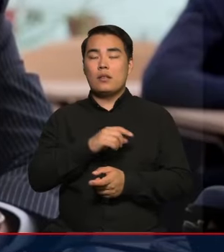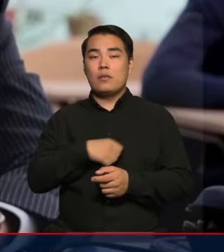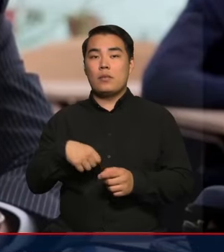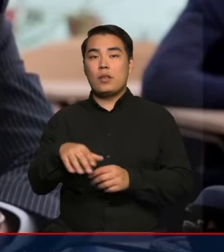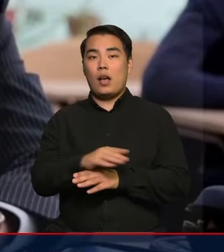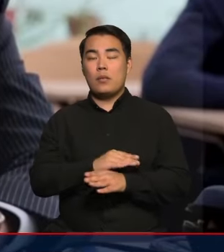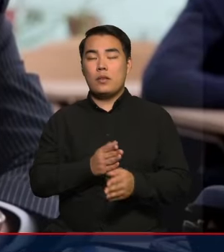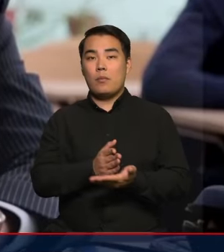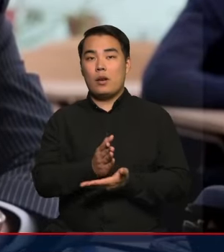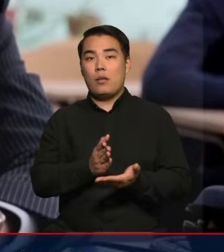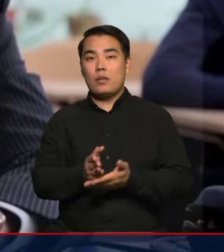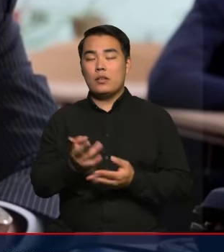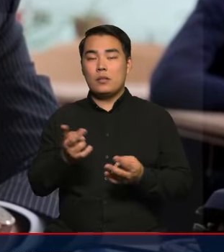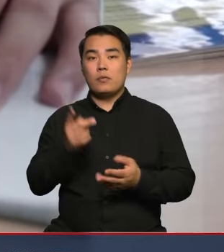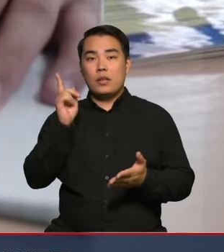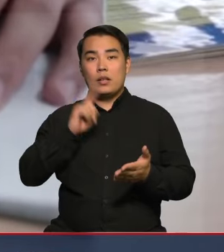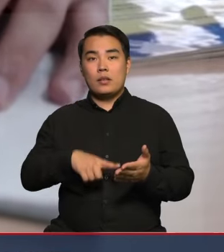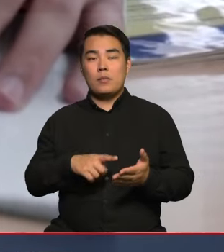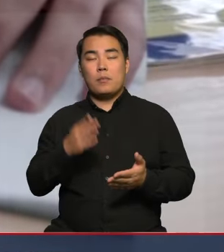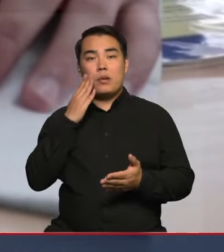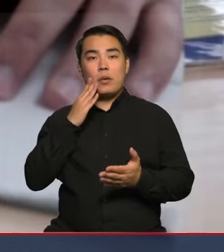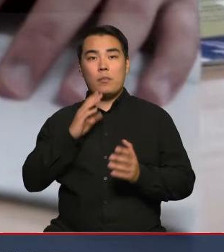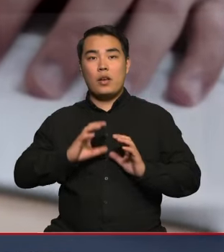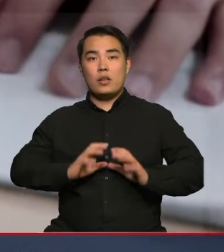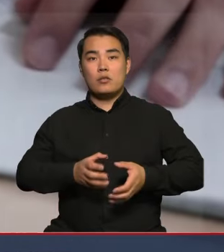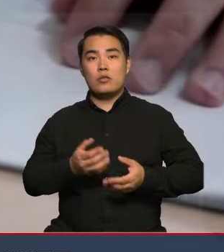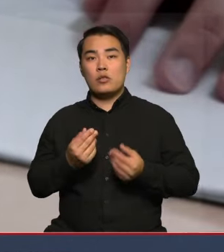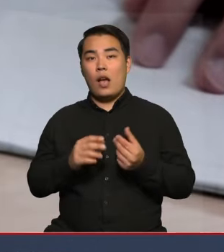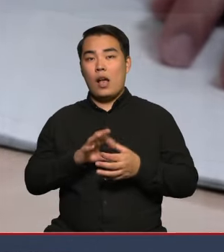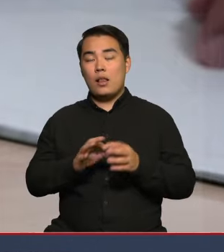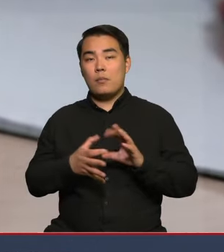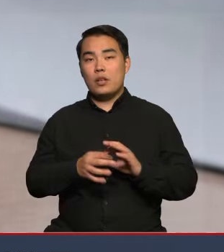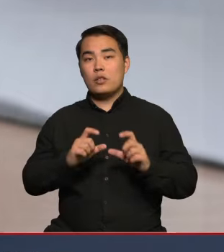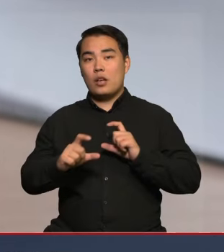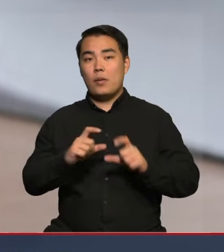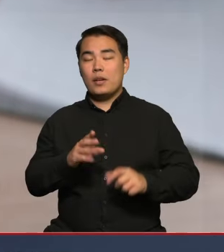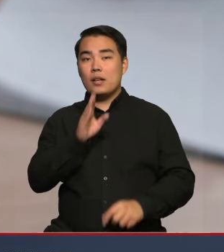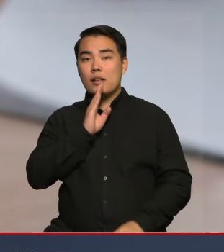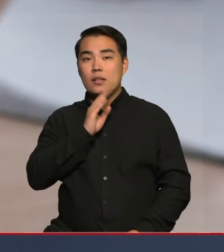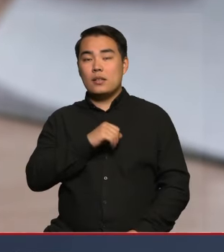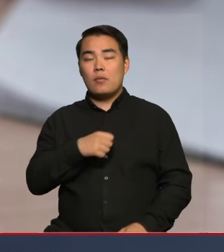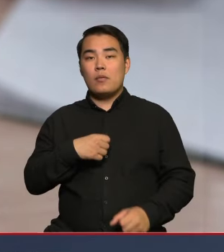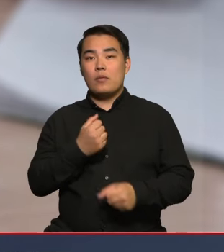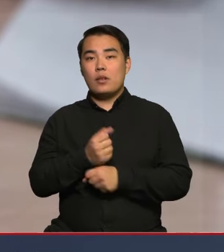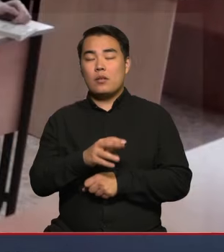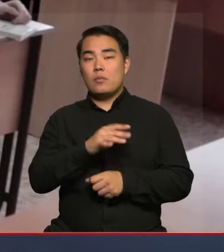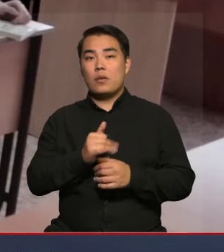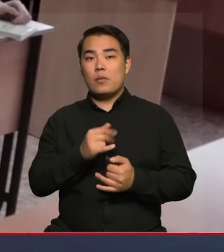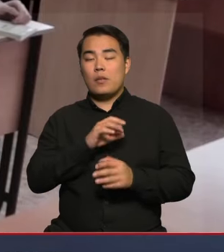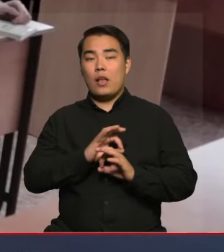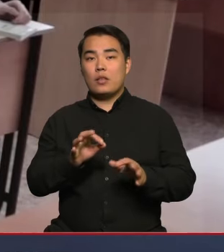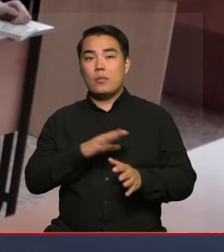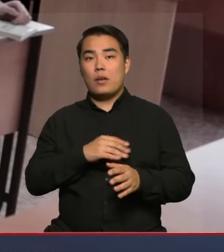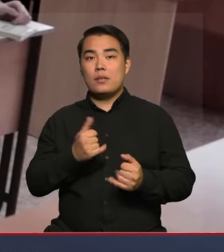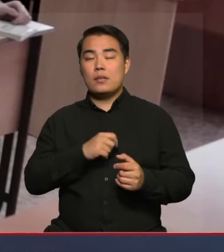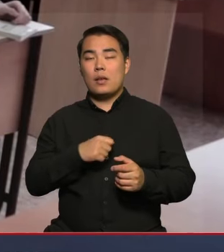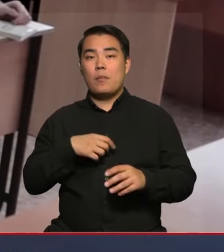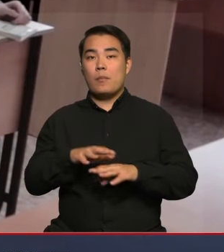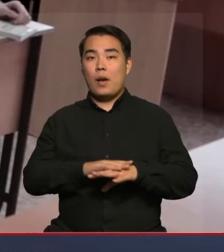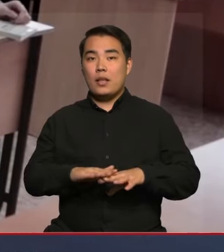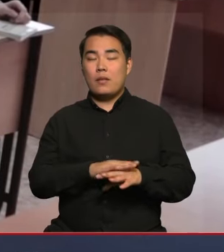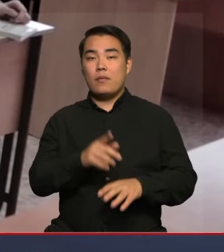барынша насихаттауды тапсырды. Мәселен, дүниежүзілік олимпиададағы шахматшы қыздарымыздың жеңісі көпке үлгі. Тура солай